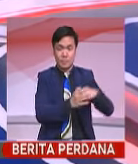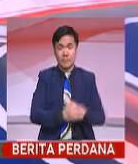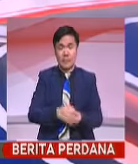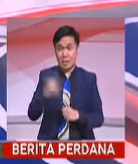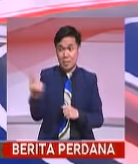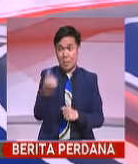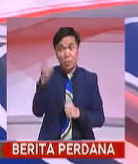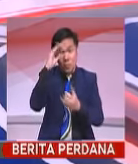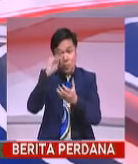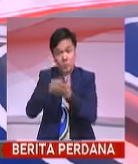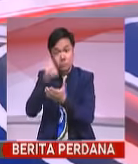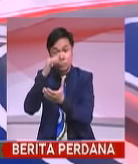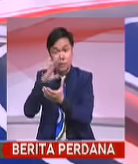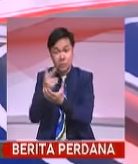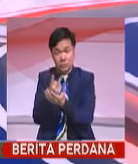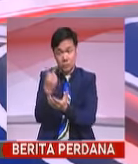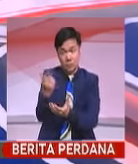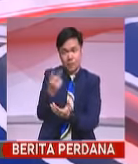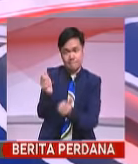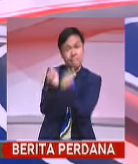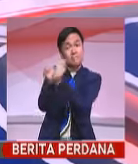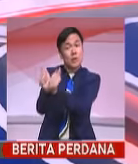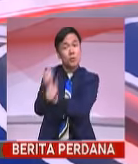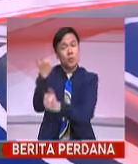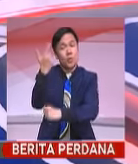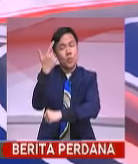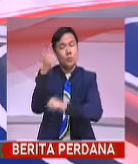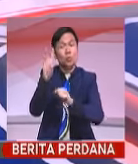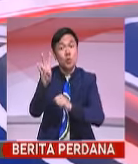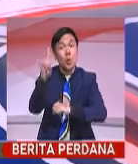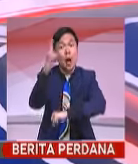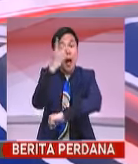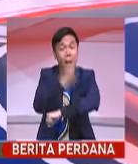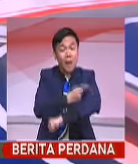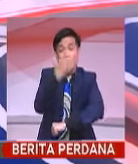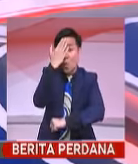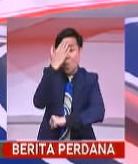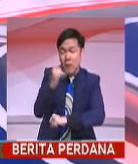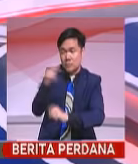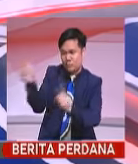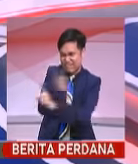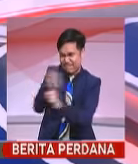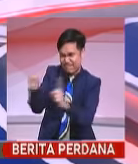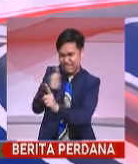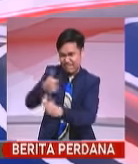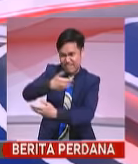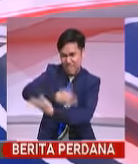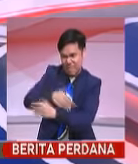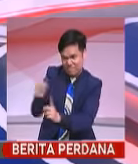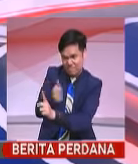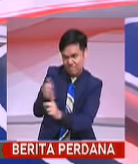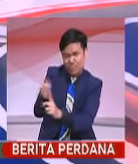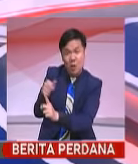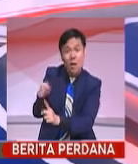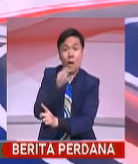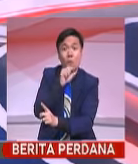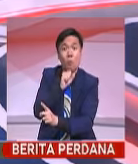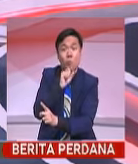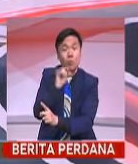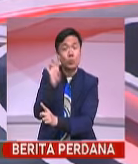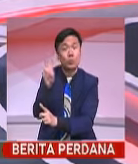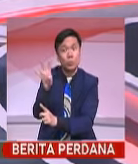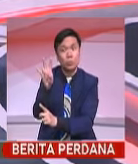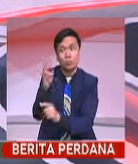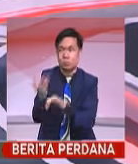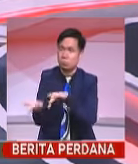Sepasang suami isteri direman 7 hari bagi membantu siasatan kes dera hingga mengakibatkan kematian kanak-kanak berumur